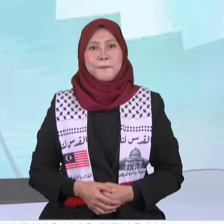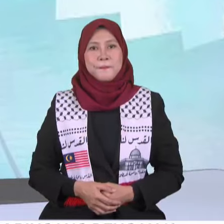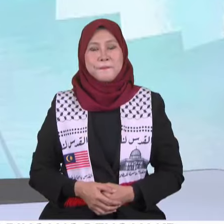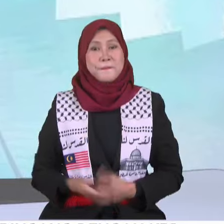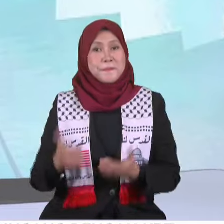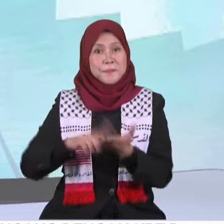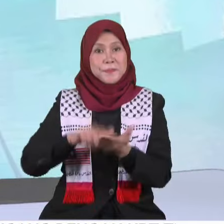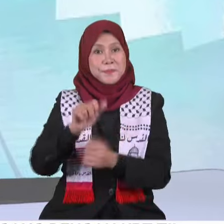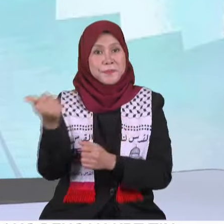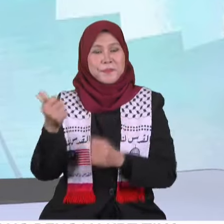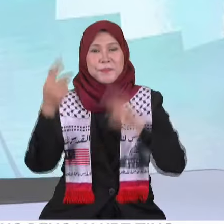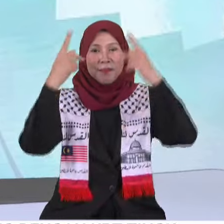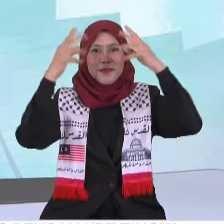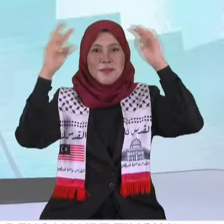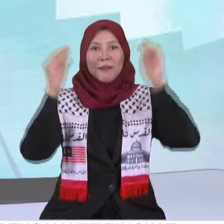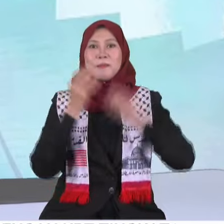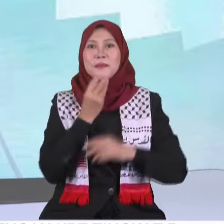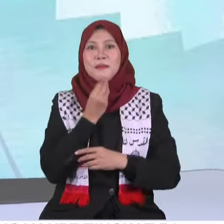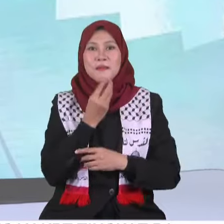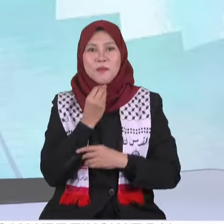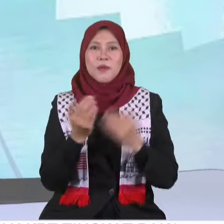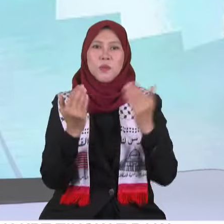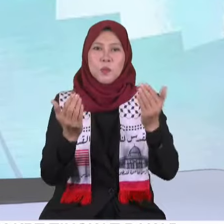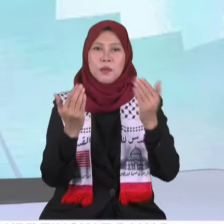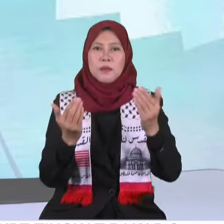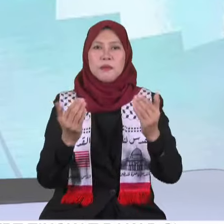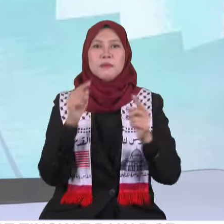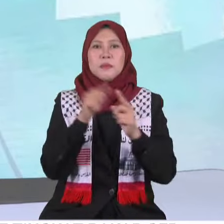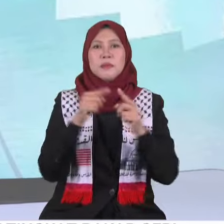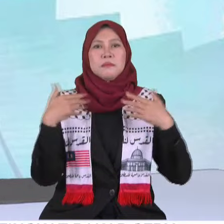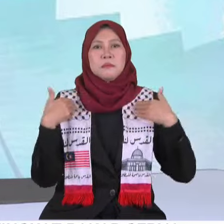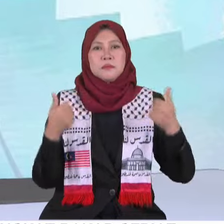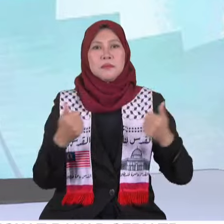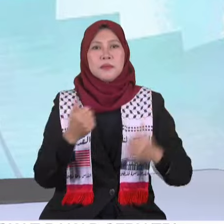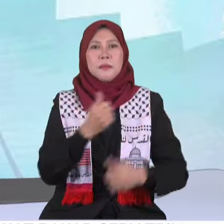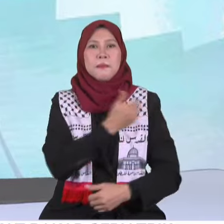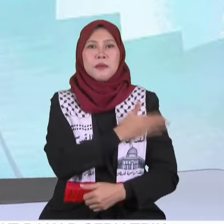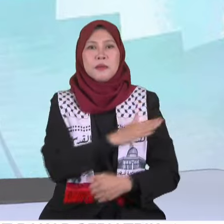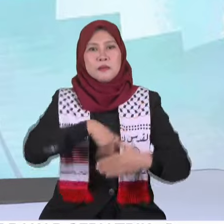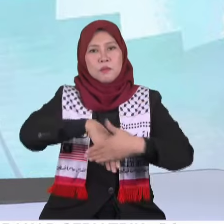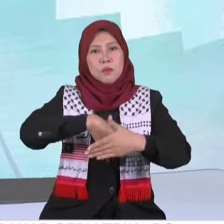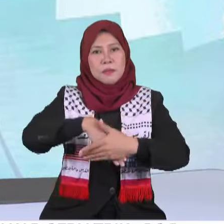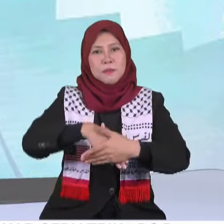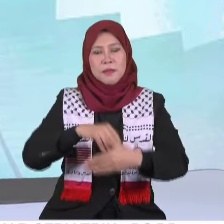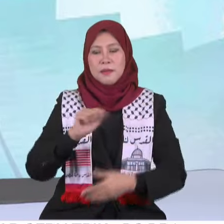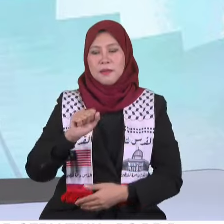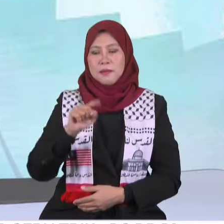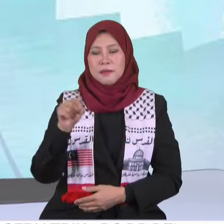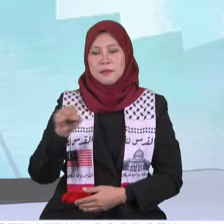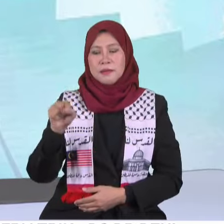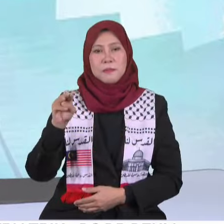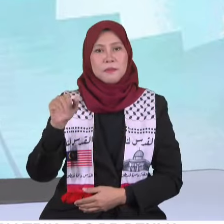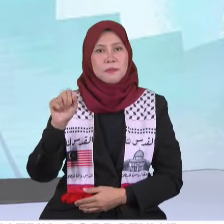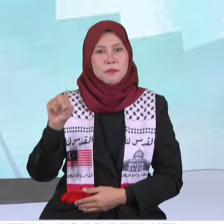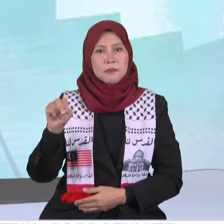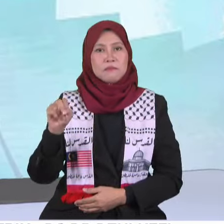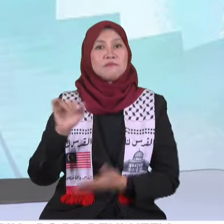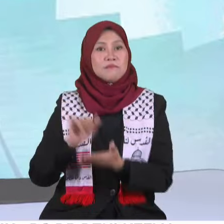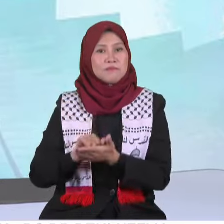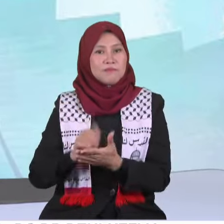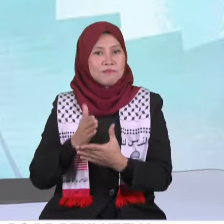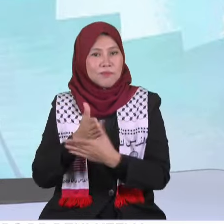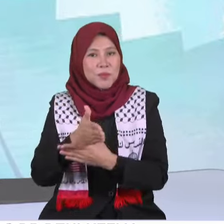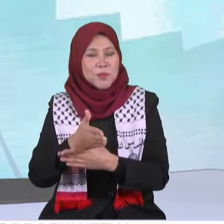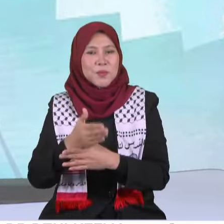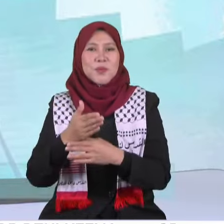Dalam perkembangan lain, Perdana Menteri Dato' Sri Anwar Ibrahim doakan kesembuhan kepada bekas pemain bola sepak kebangsaan Azman Adnan. Perkara itu